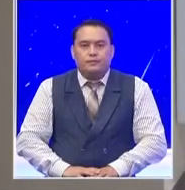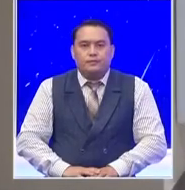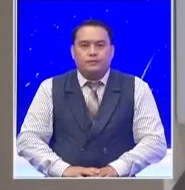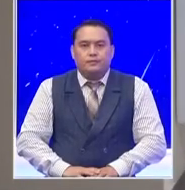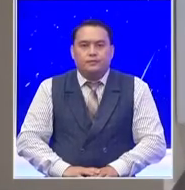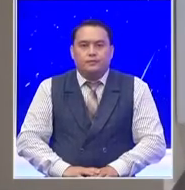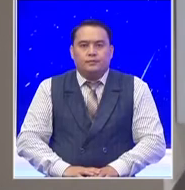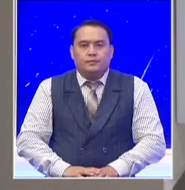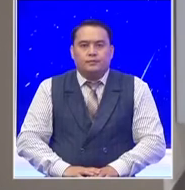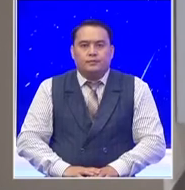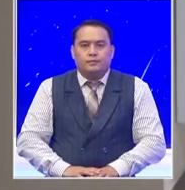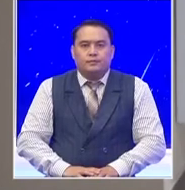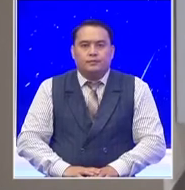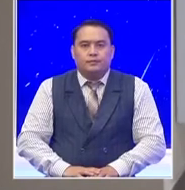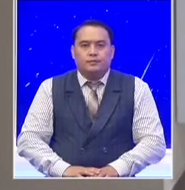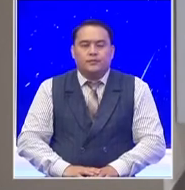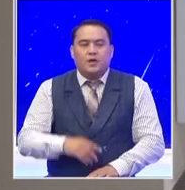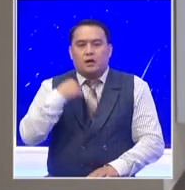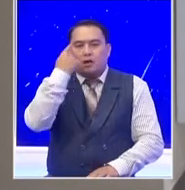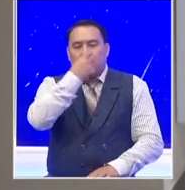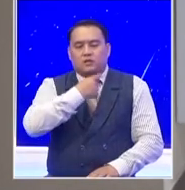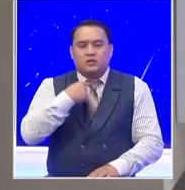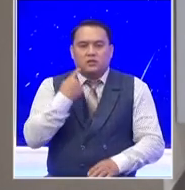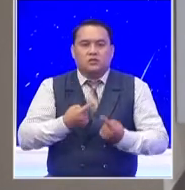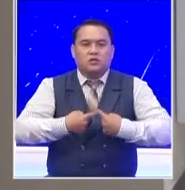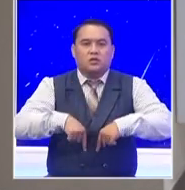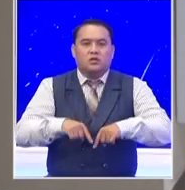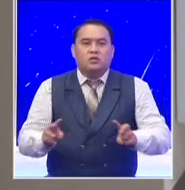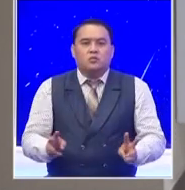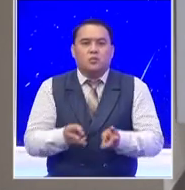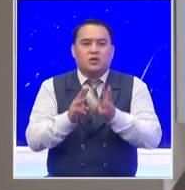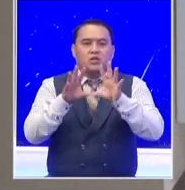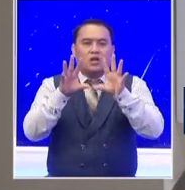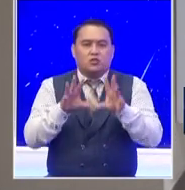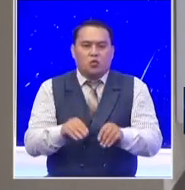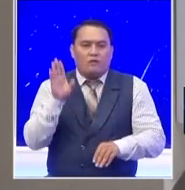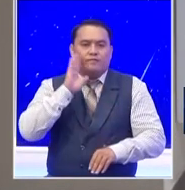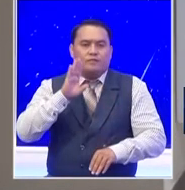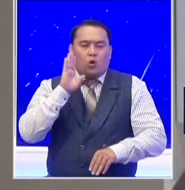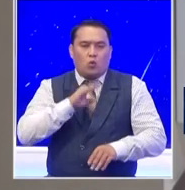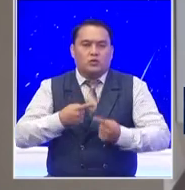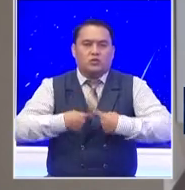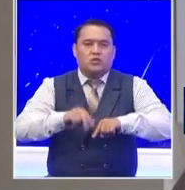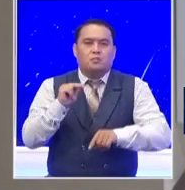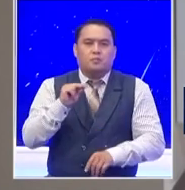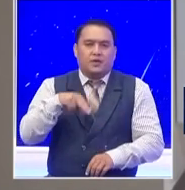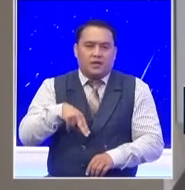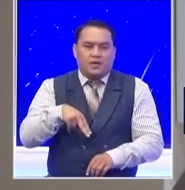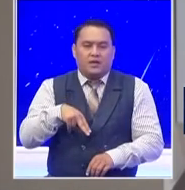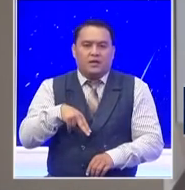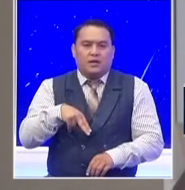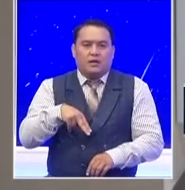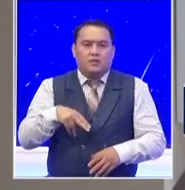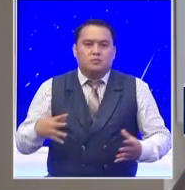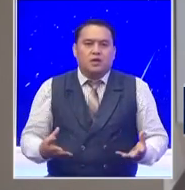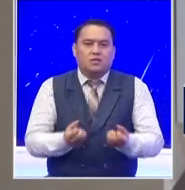Личный состав оперативно-спасательного отряда службы пожаротушения и аварийно-спасательных работ Департамента по чрезвычайным ситуациям Алматинской